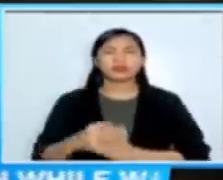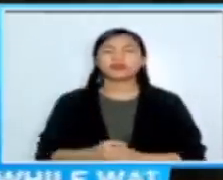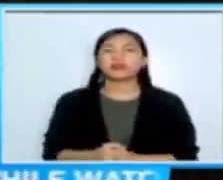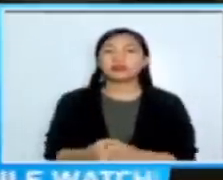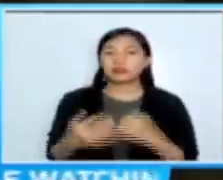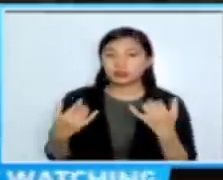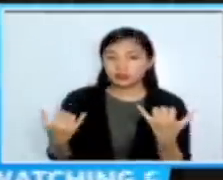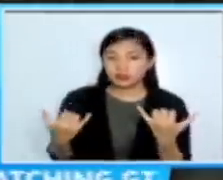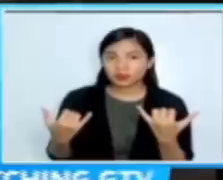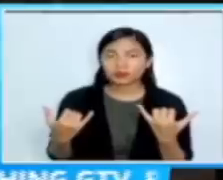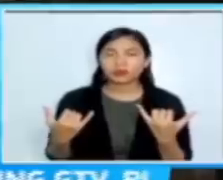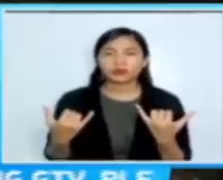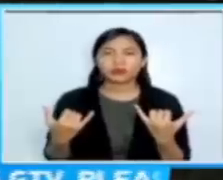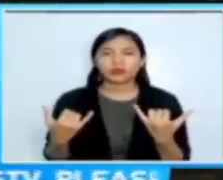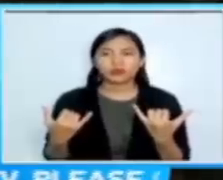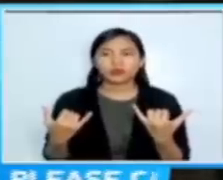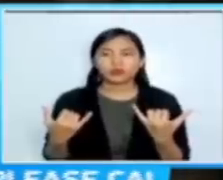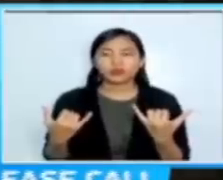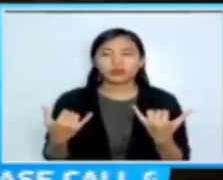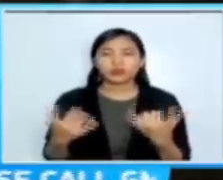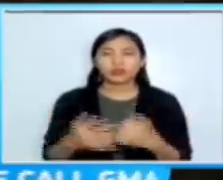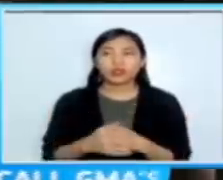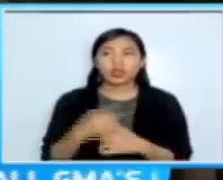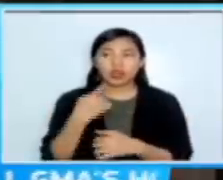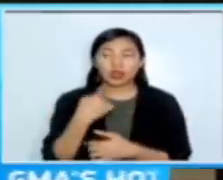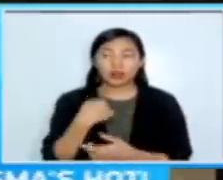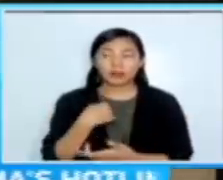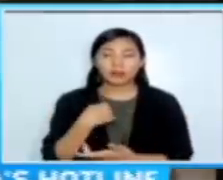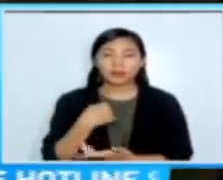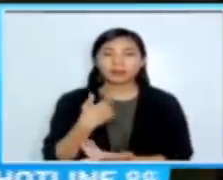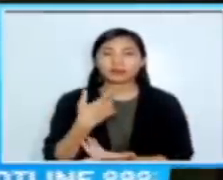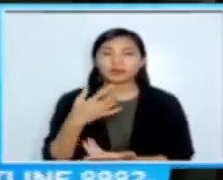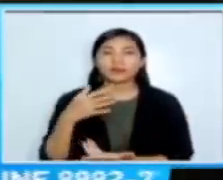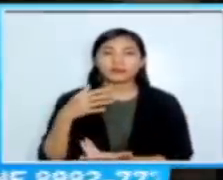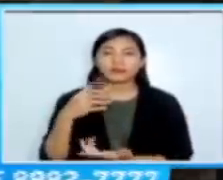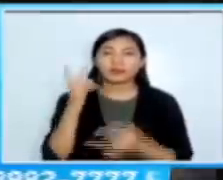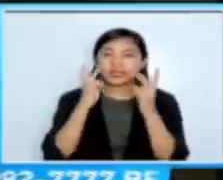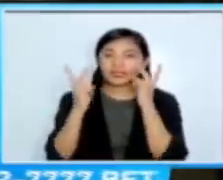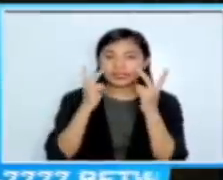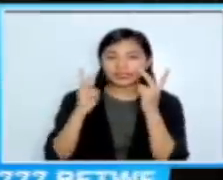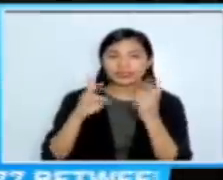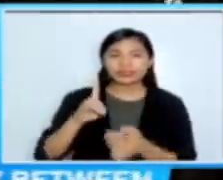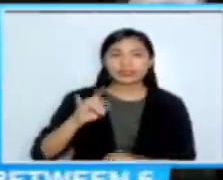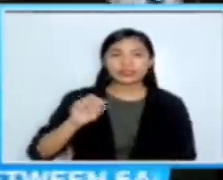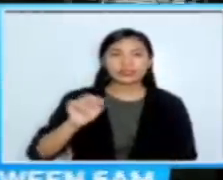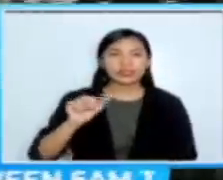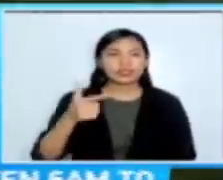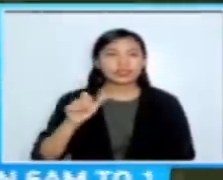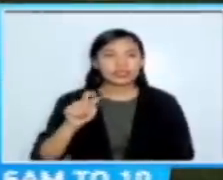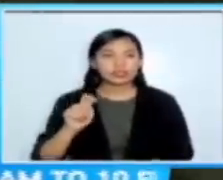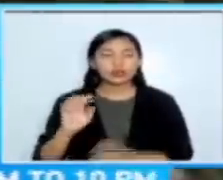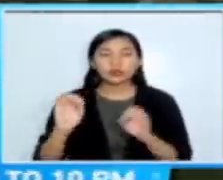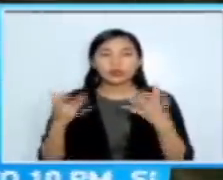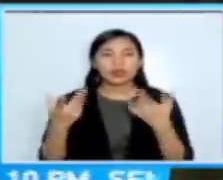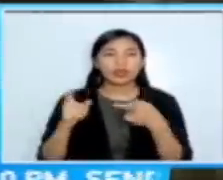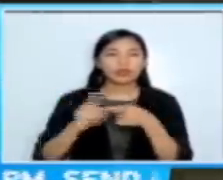kakaalis ko lang si Dinagat kahapon ng hapon. Wala pa rin kuryente, walang signal, walang